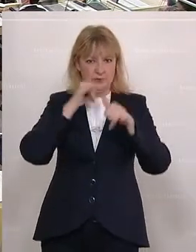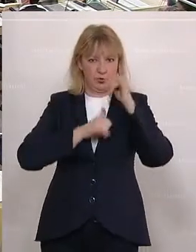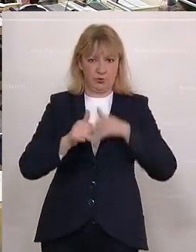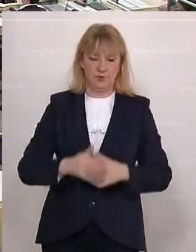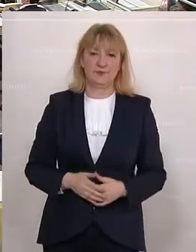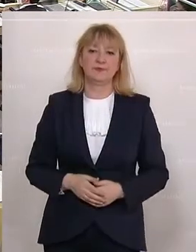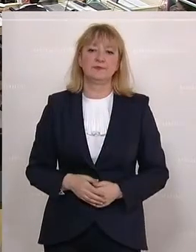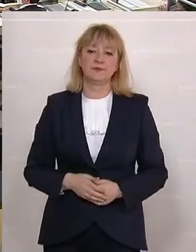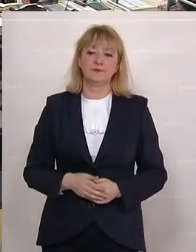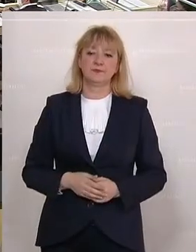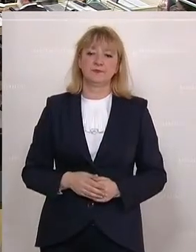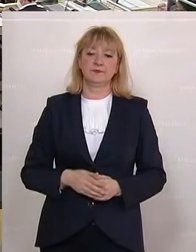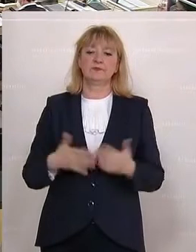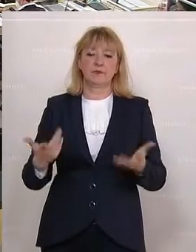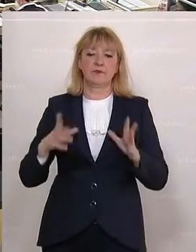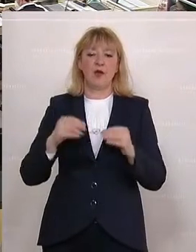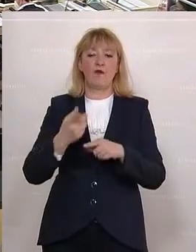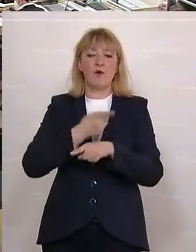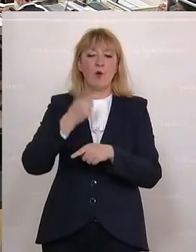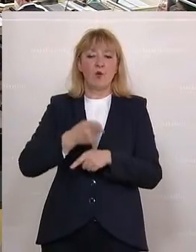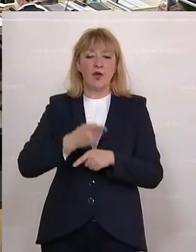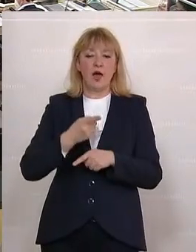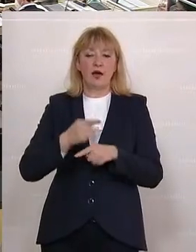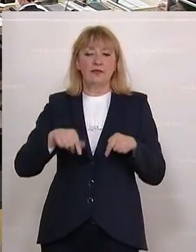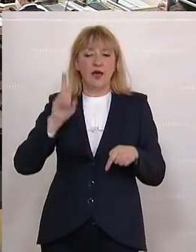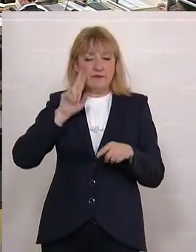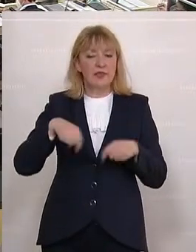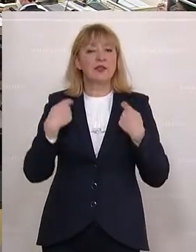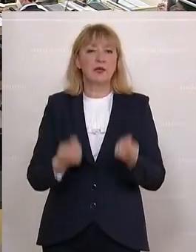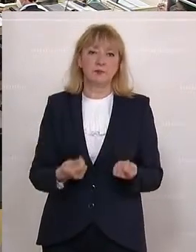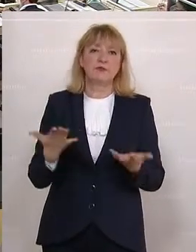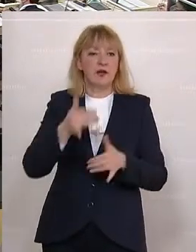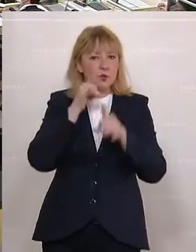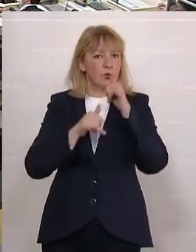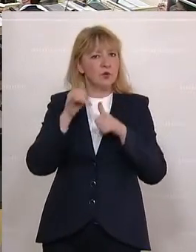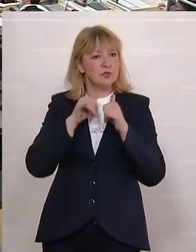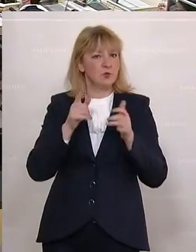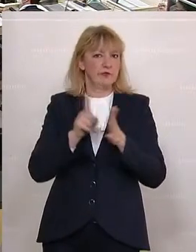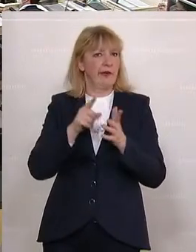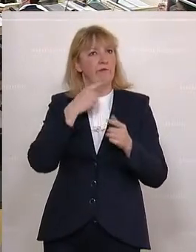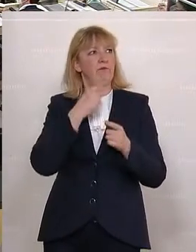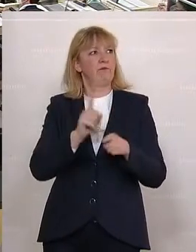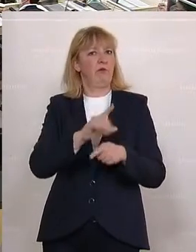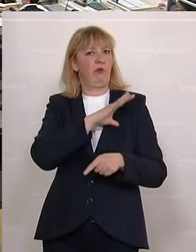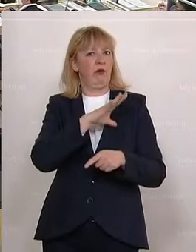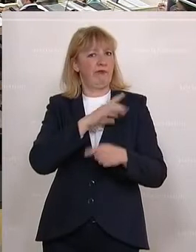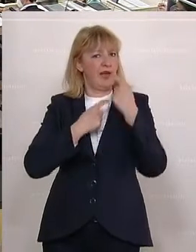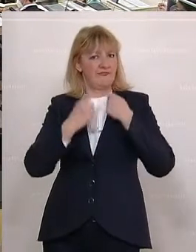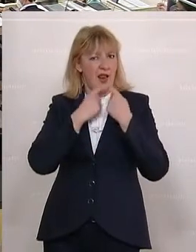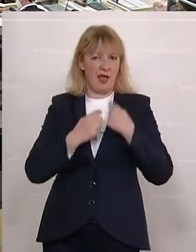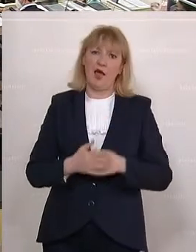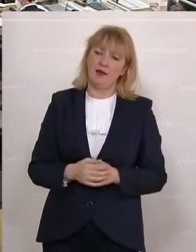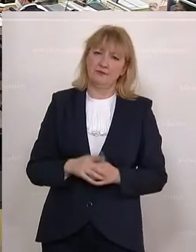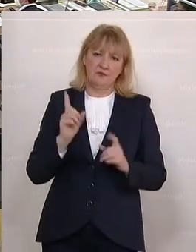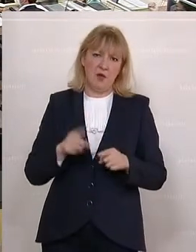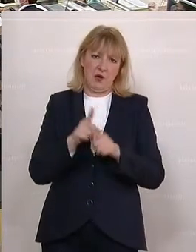befüllen die vorurteile die es gerade hier in wien immer wieder gibt dass der tourismus für einige gefahrenquelle wo wir doch alle wissen und die es hat uns